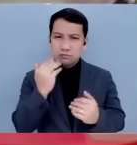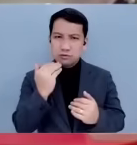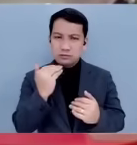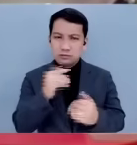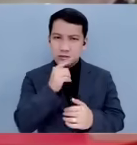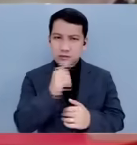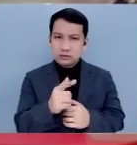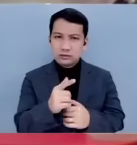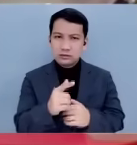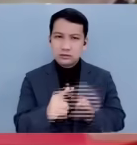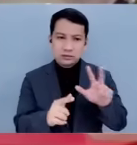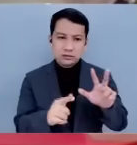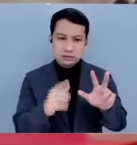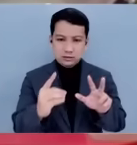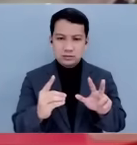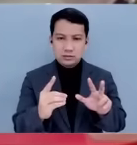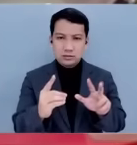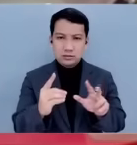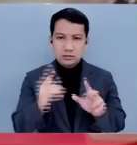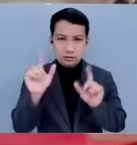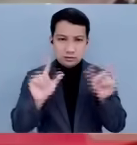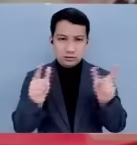3D lotto.